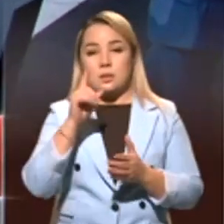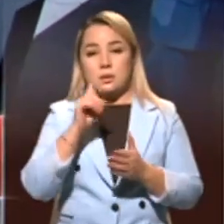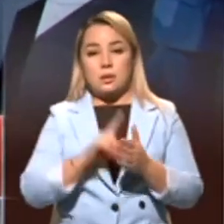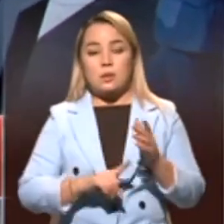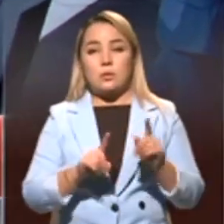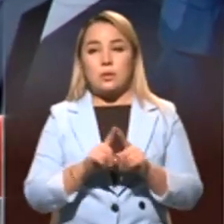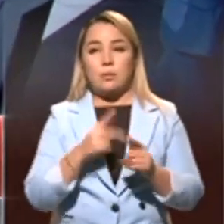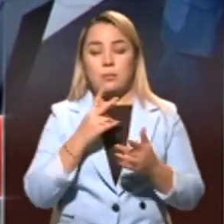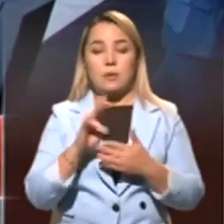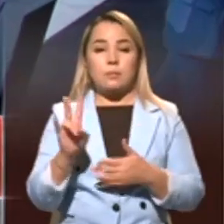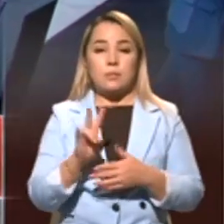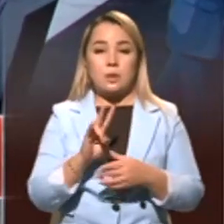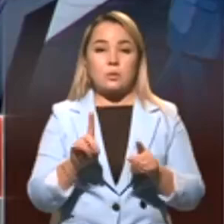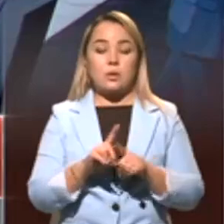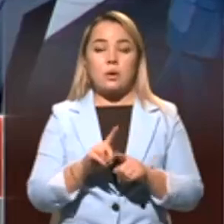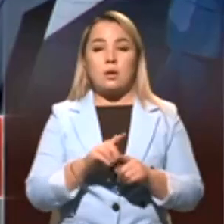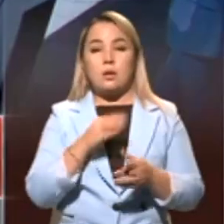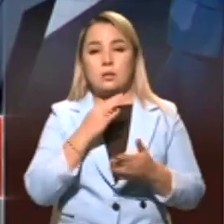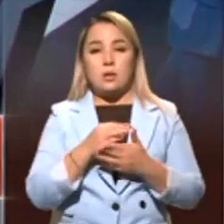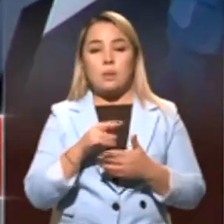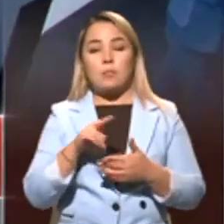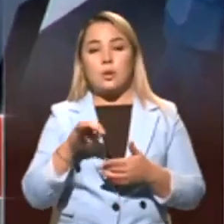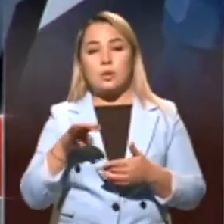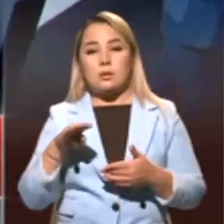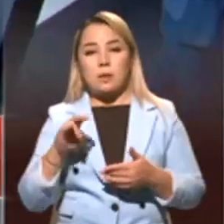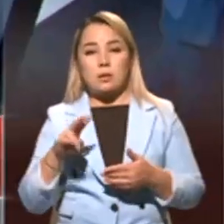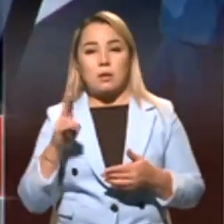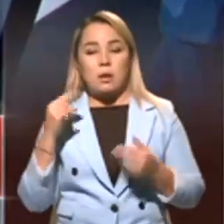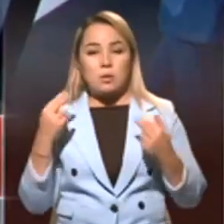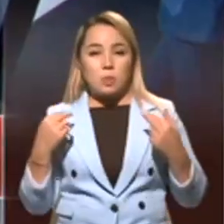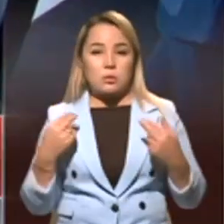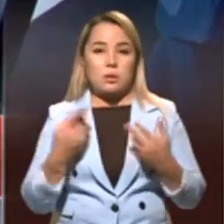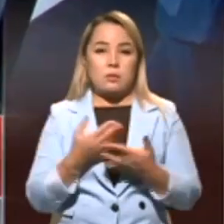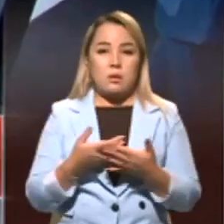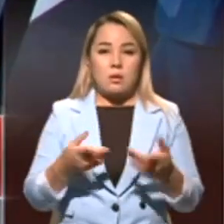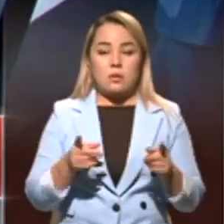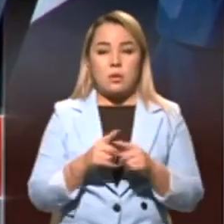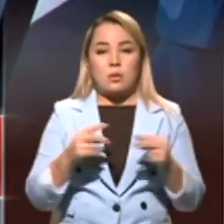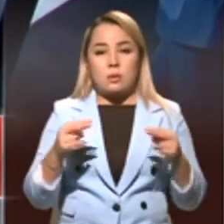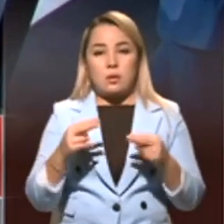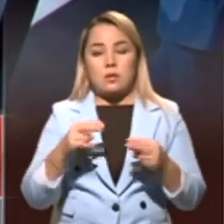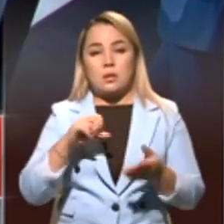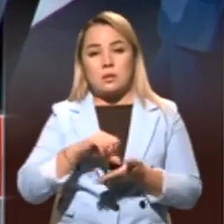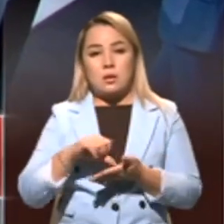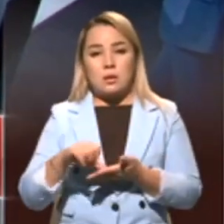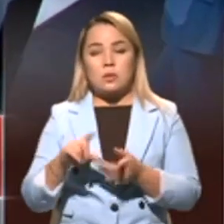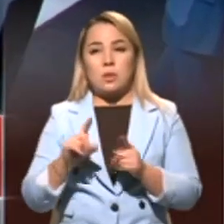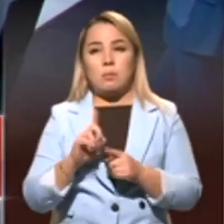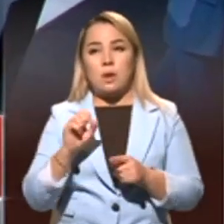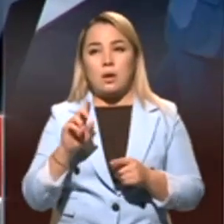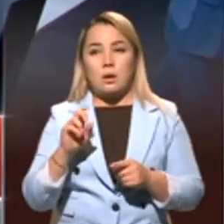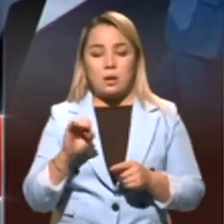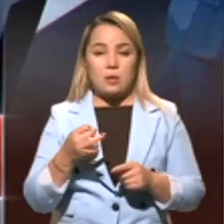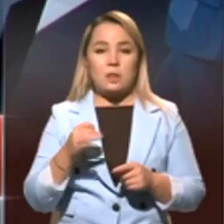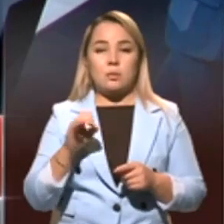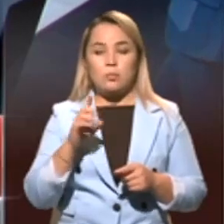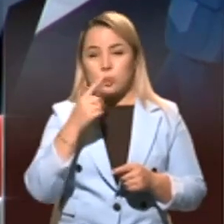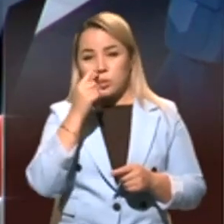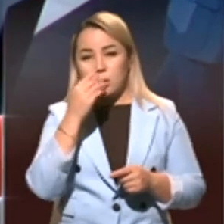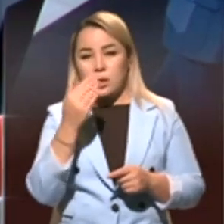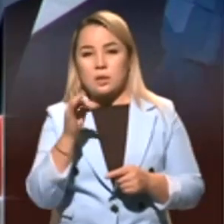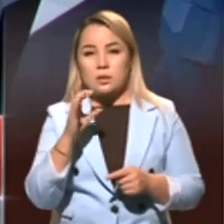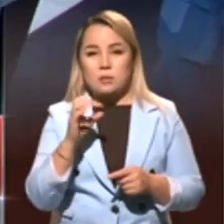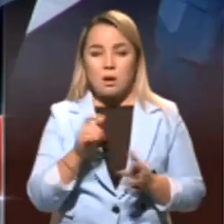345 православия, католик, протестант, Иегова куәгерлері, мысалға, юдаизм, бахай, буддизм, иса мәштерінің